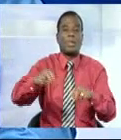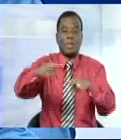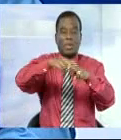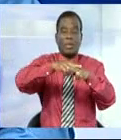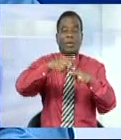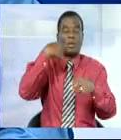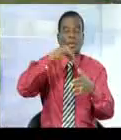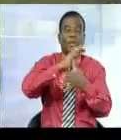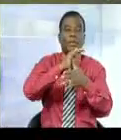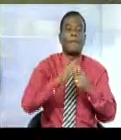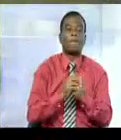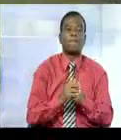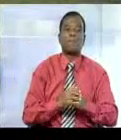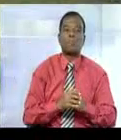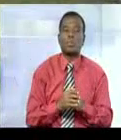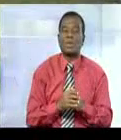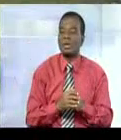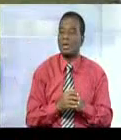Marie Longoran.